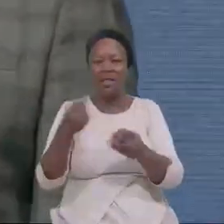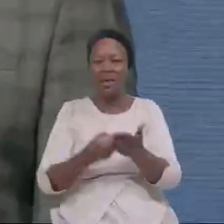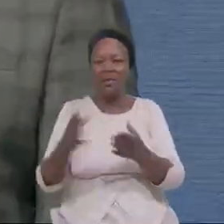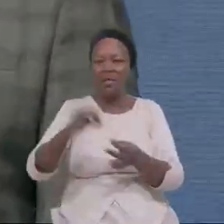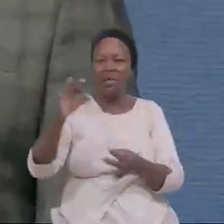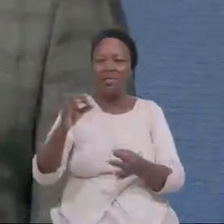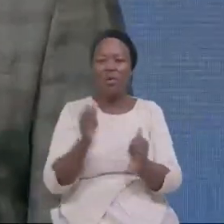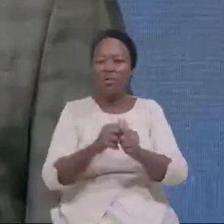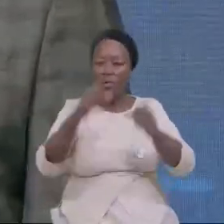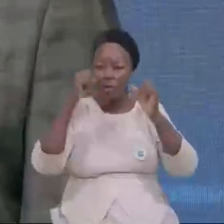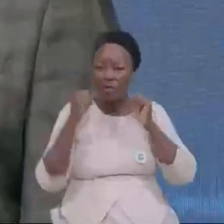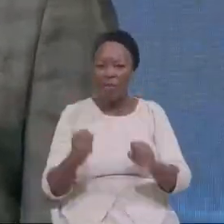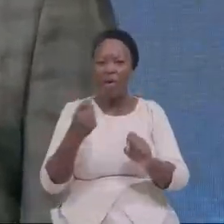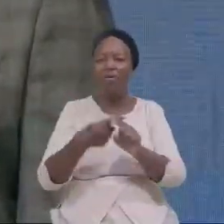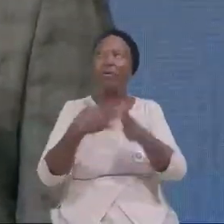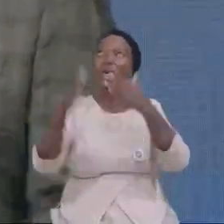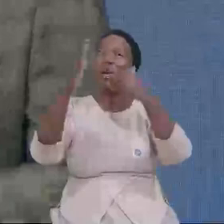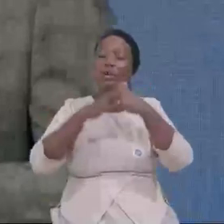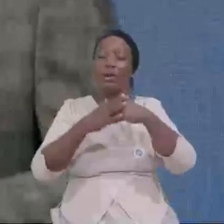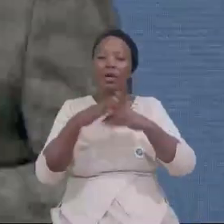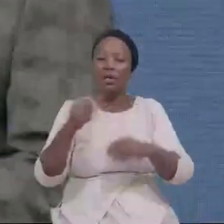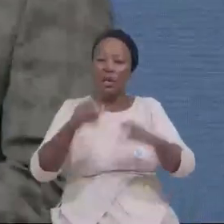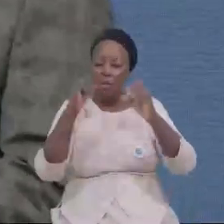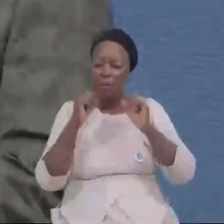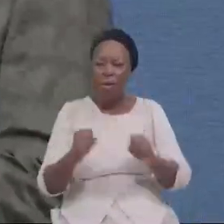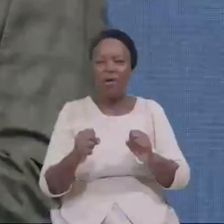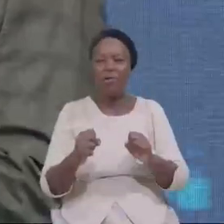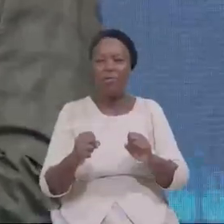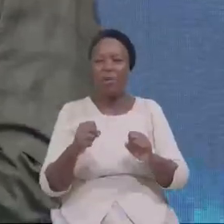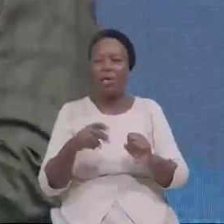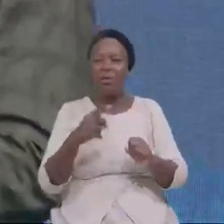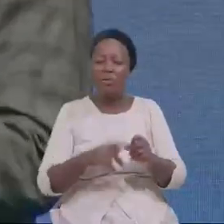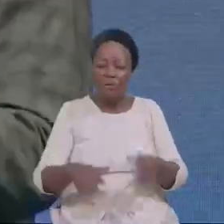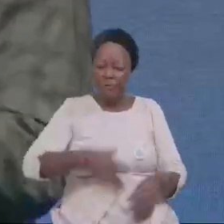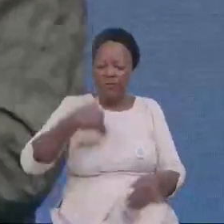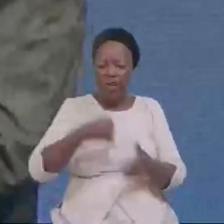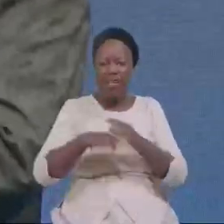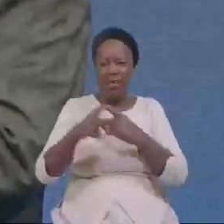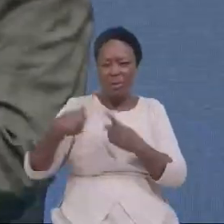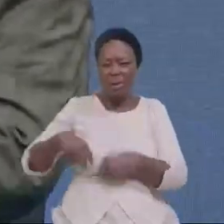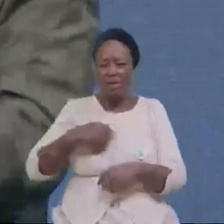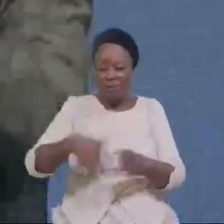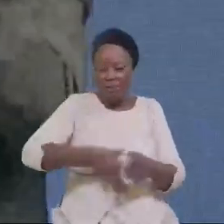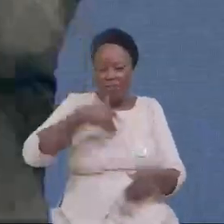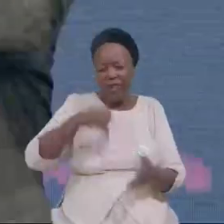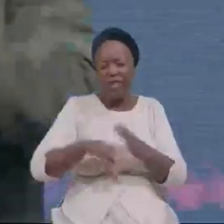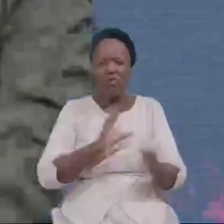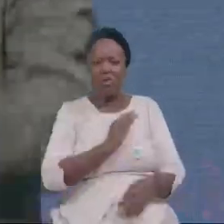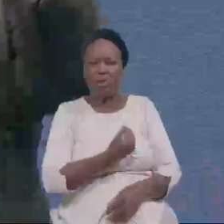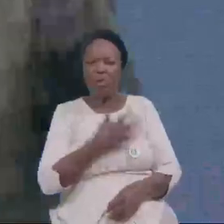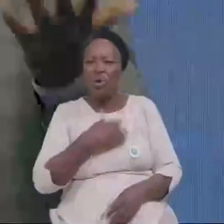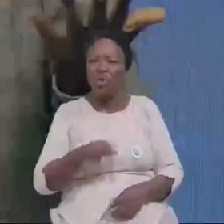par la puissance d'en haut, la puissance que tu ressens dans ton cœur, tu la ressens dans ton